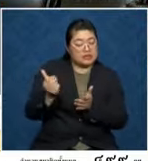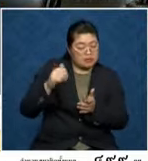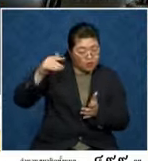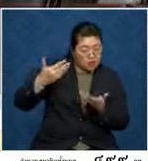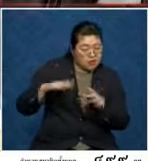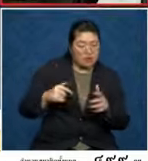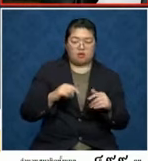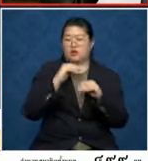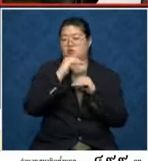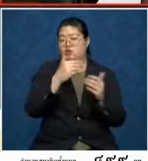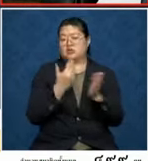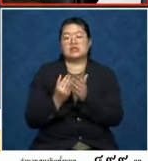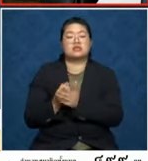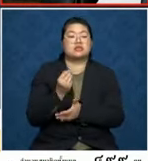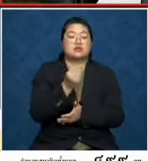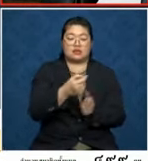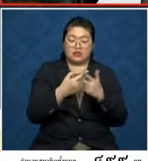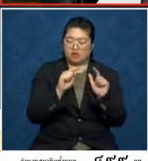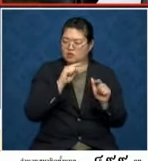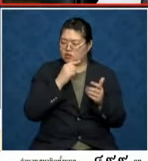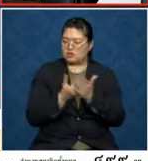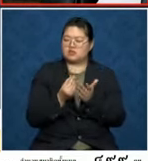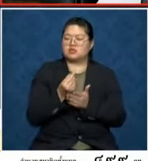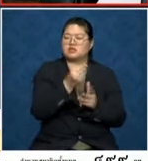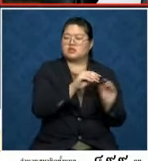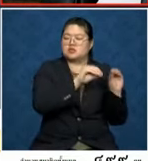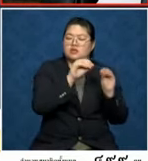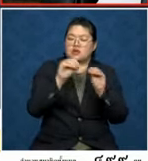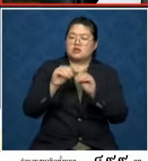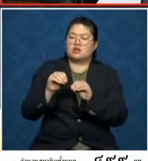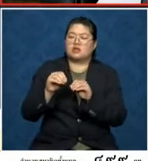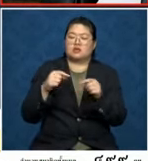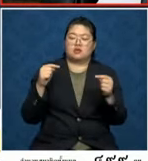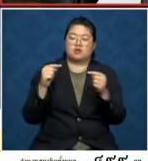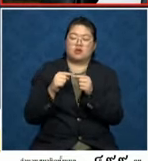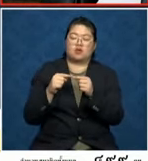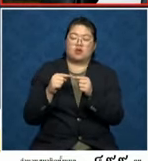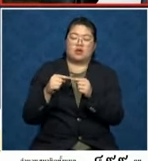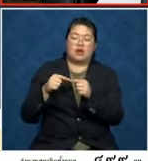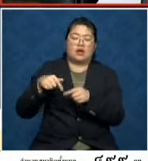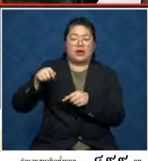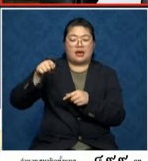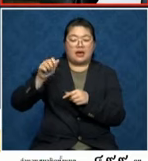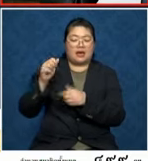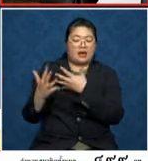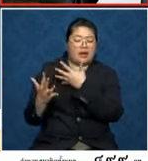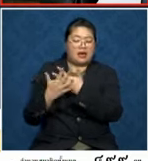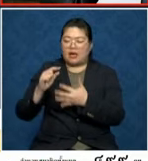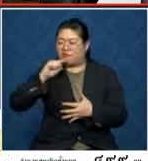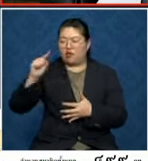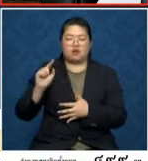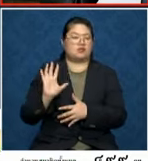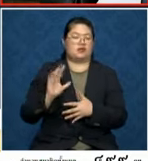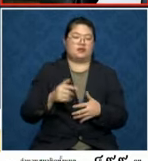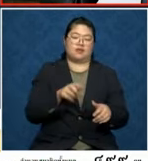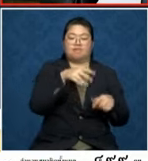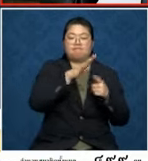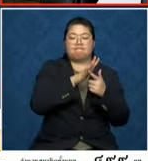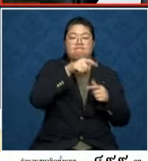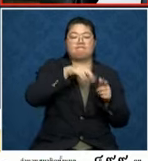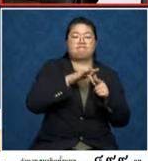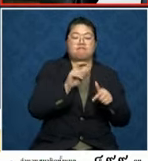นะครับและหากไม่ได้ชำระหนี้ตามกำหนดก็ไม่ถูกคดีอาญาเหมือนกันนะครับบัตรเครดิตก็เป็นการฟ้องคดีแพ่งเหมือนกันนะครับ